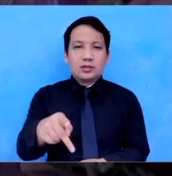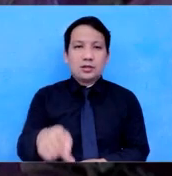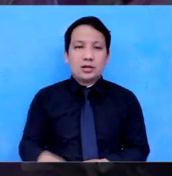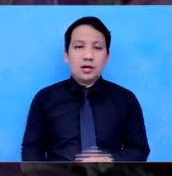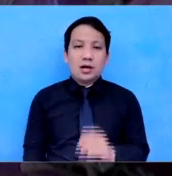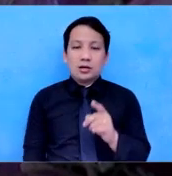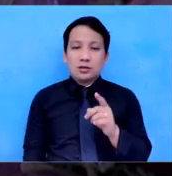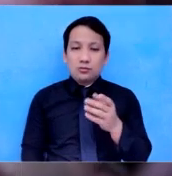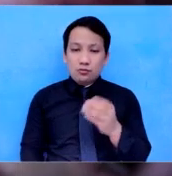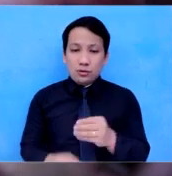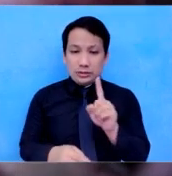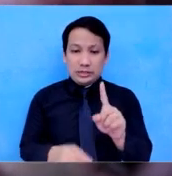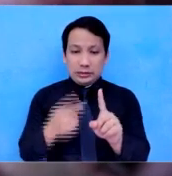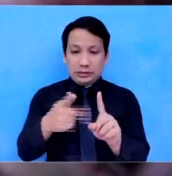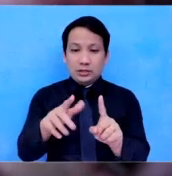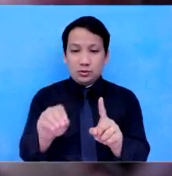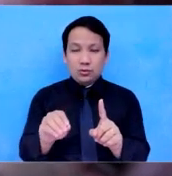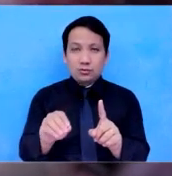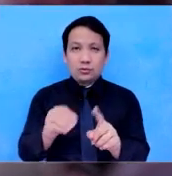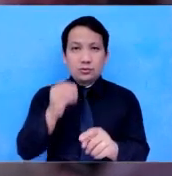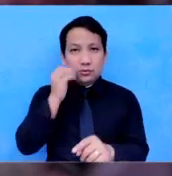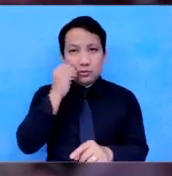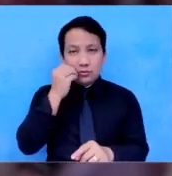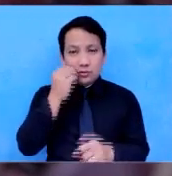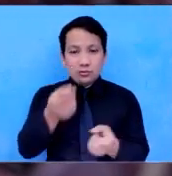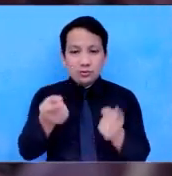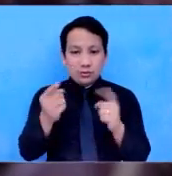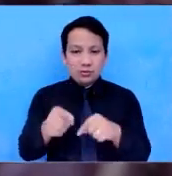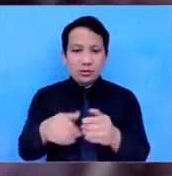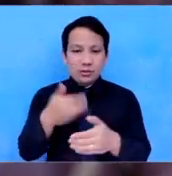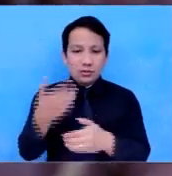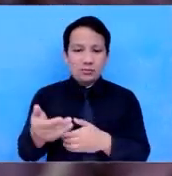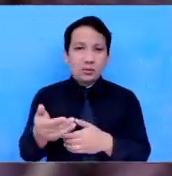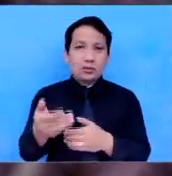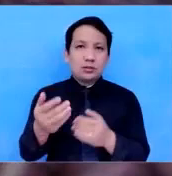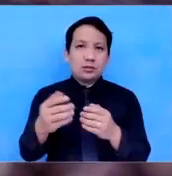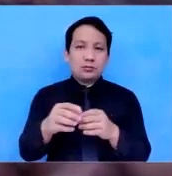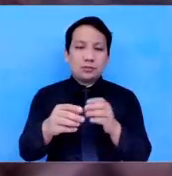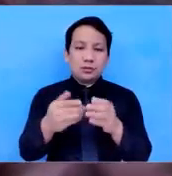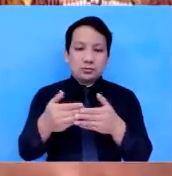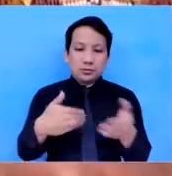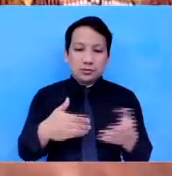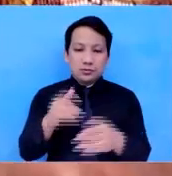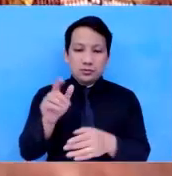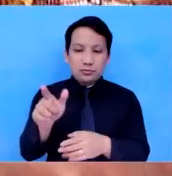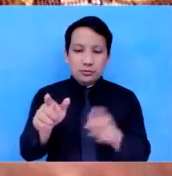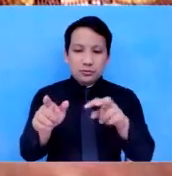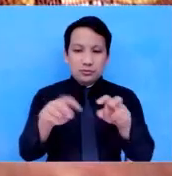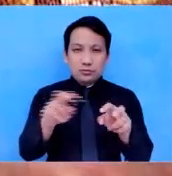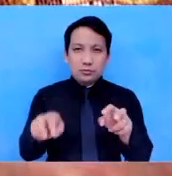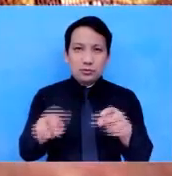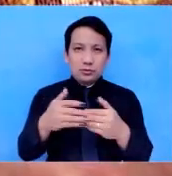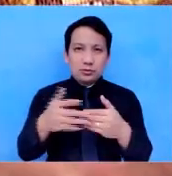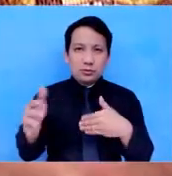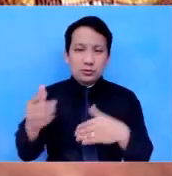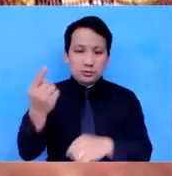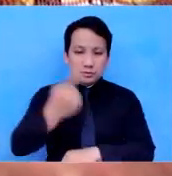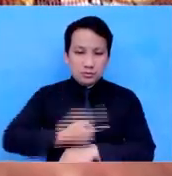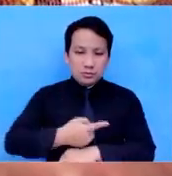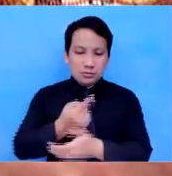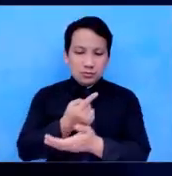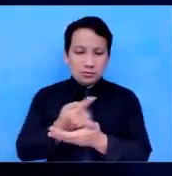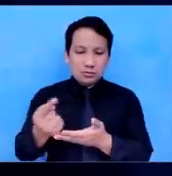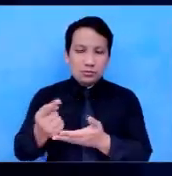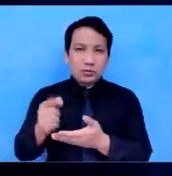sa kada kilo nito. Ipatutupad daw ito sa mga pamilihan sa natitirang araw ng 2022 hanggang sa unang linggo ng